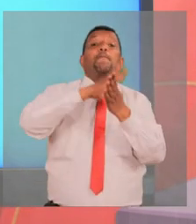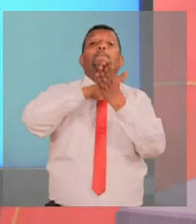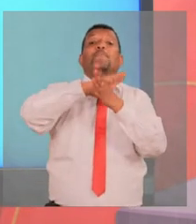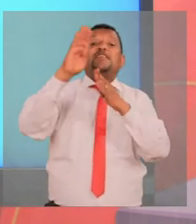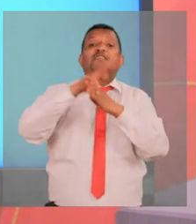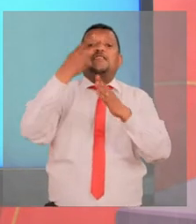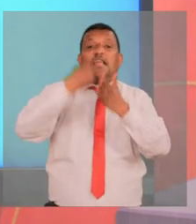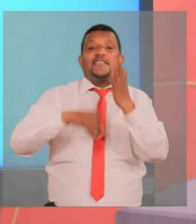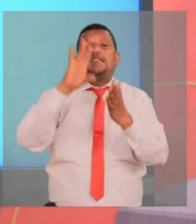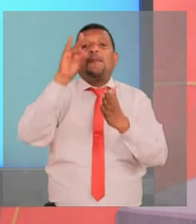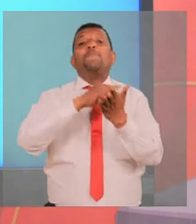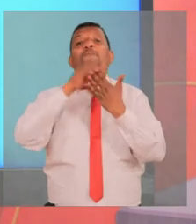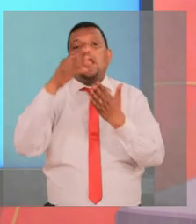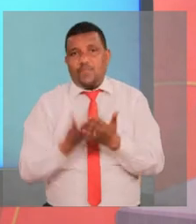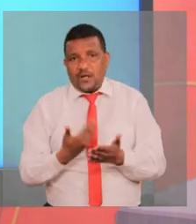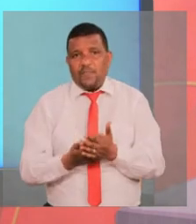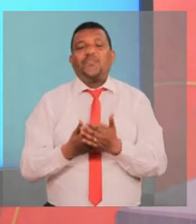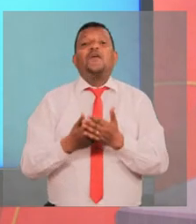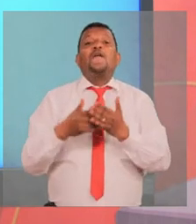नंबर